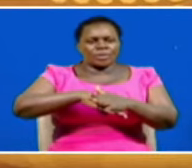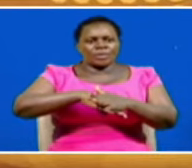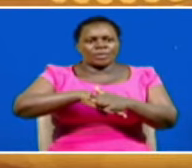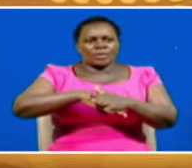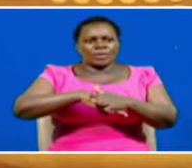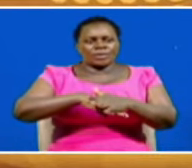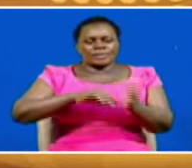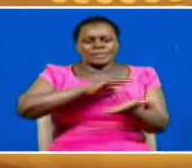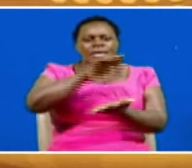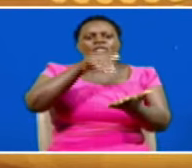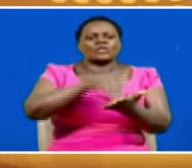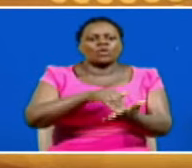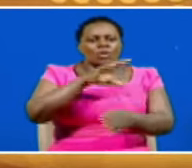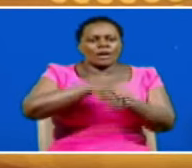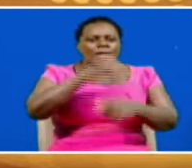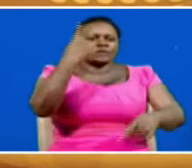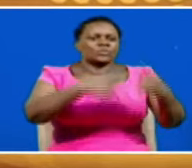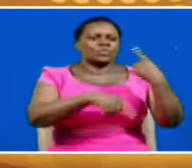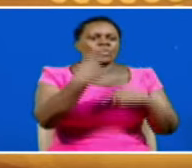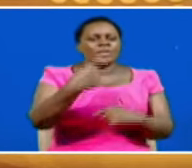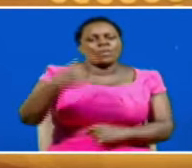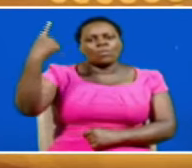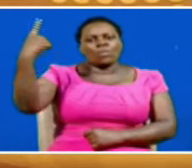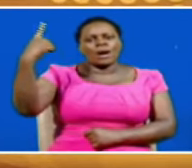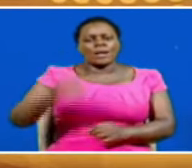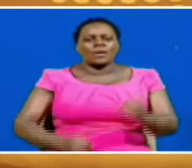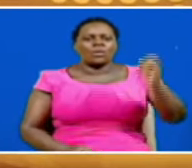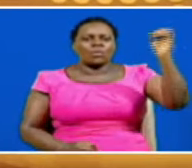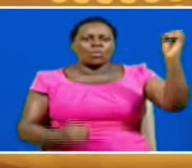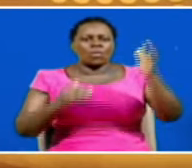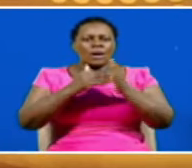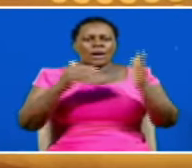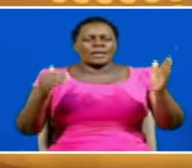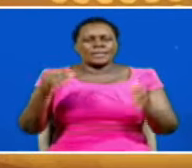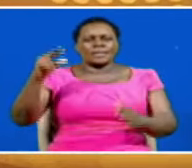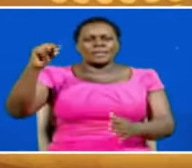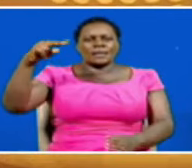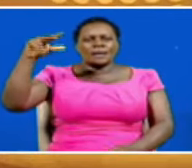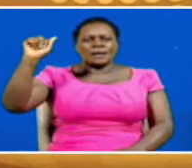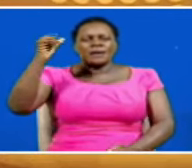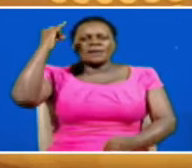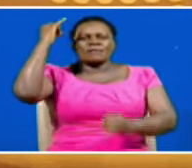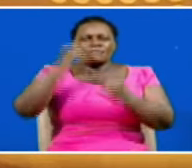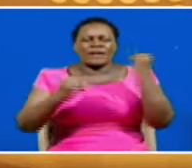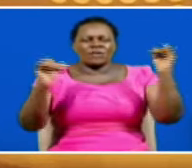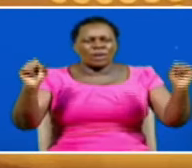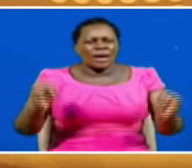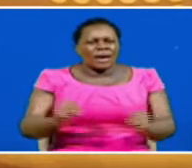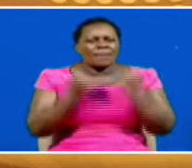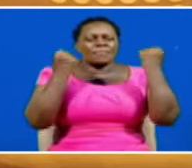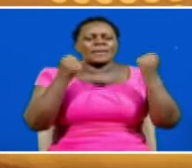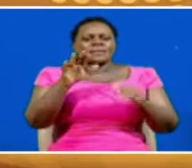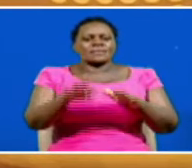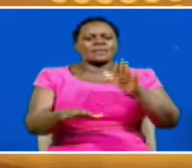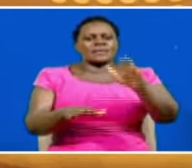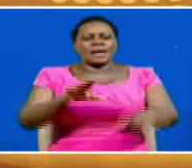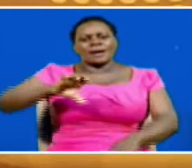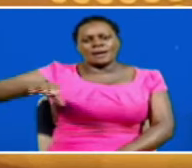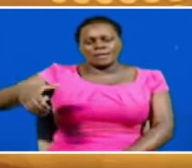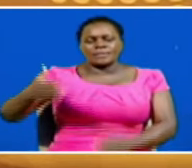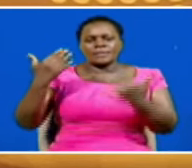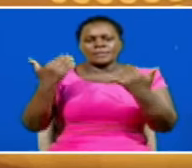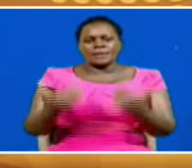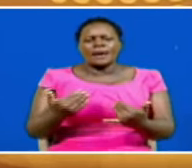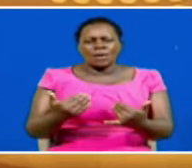eneo la kati, baada ya kutoa ushindi wa goli moja kwa bila dhidi ya Galacticos kwenye fainali iliyoandaliwa kaunti ya Kirinyaga. Timu hiyo